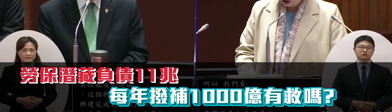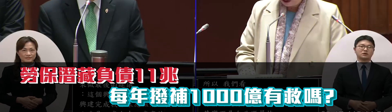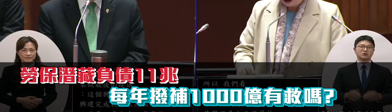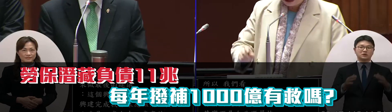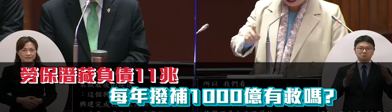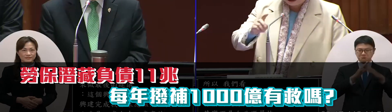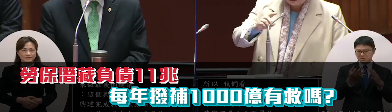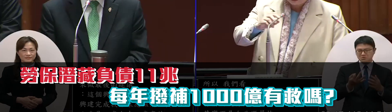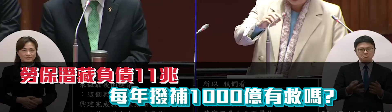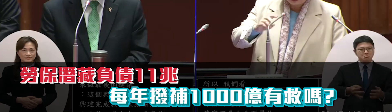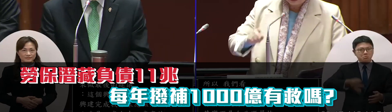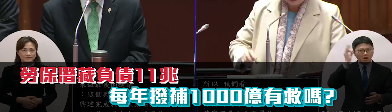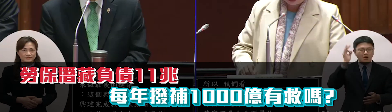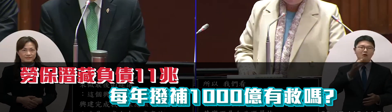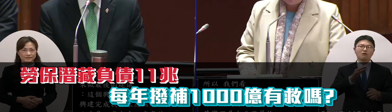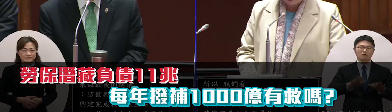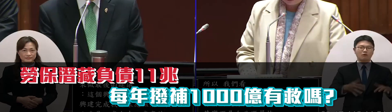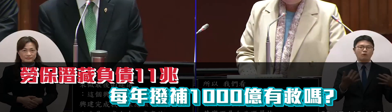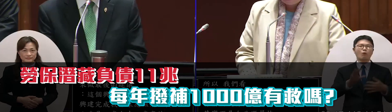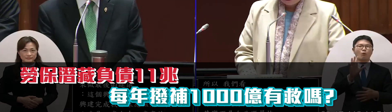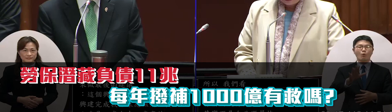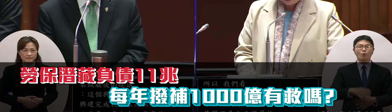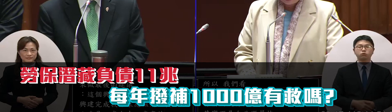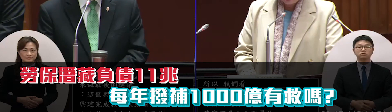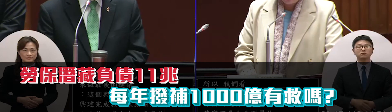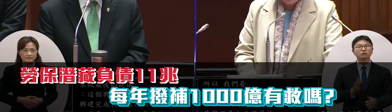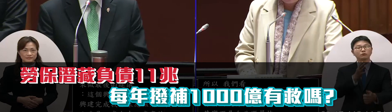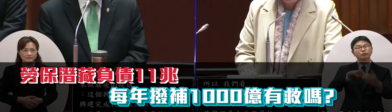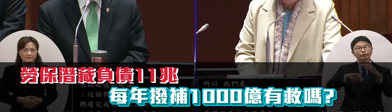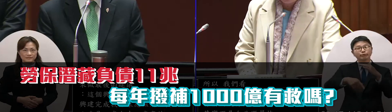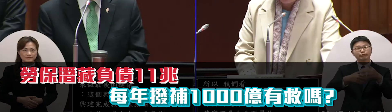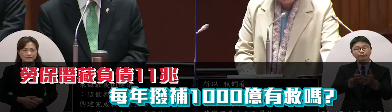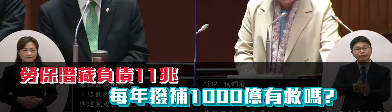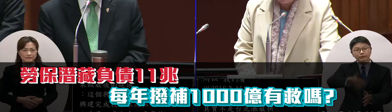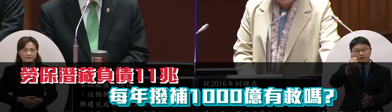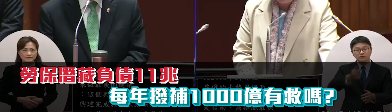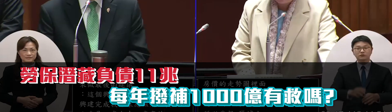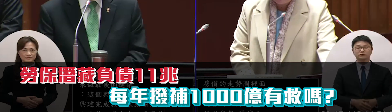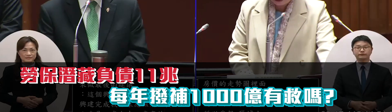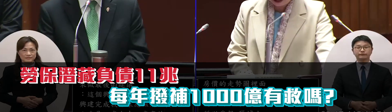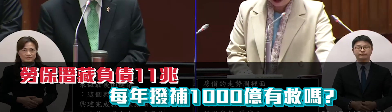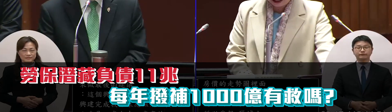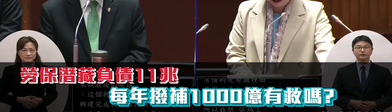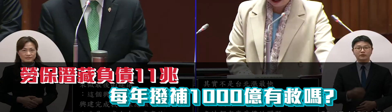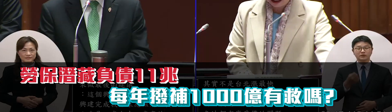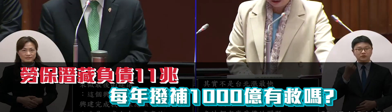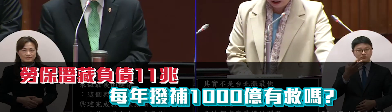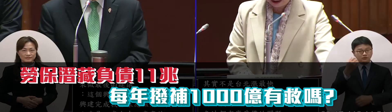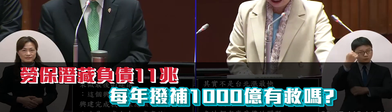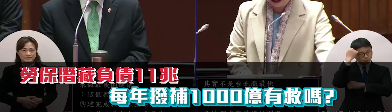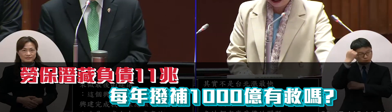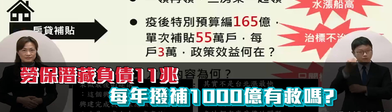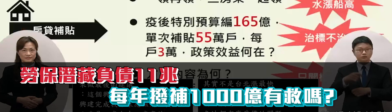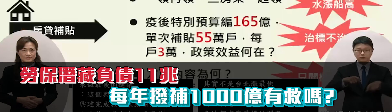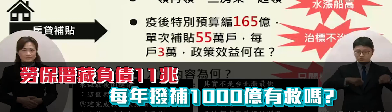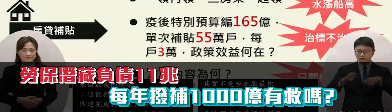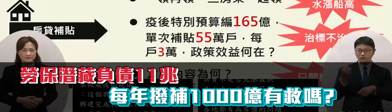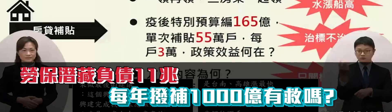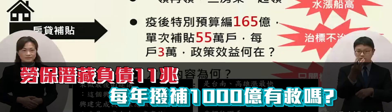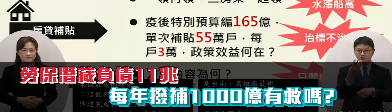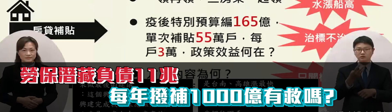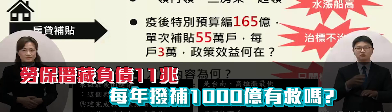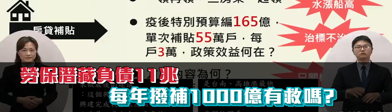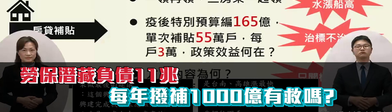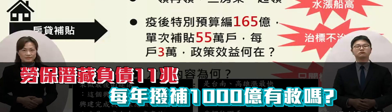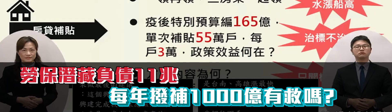问题。所以我们往下看哈，那个请教部长，您的这个居住新三建哈，我们这里给你的定位当然是有一点，